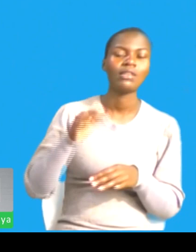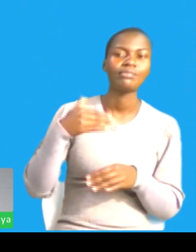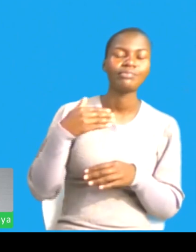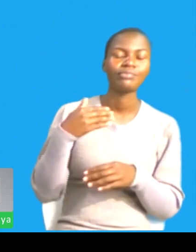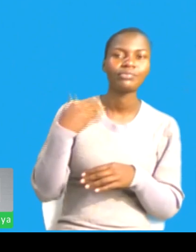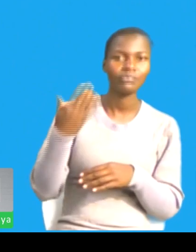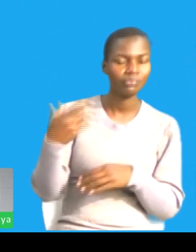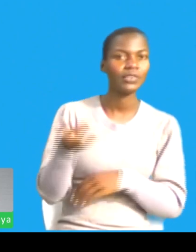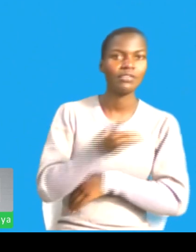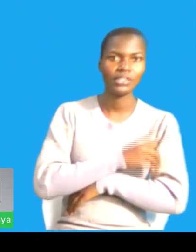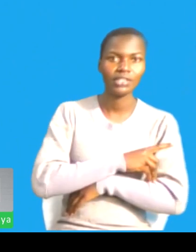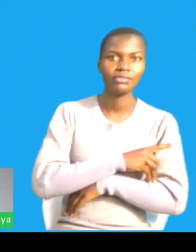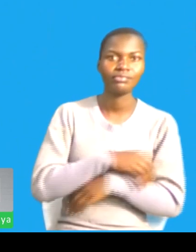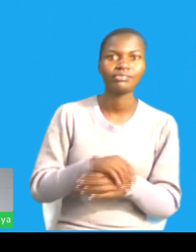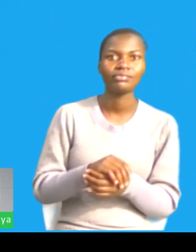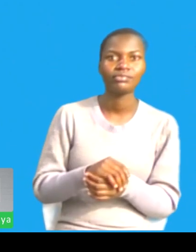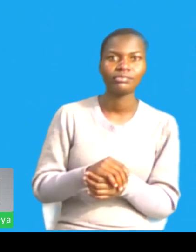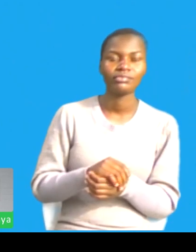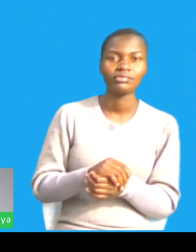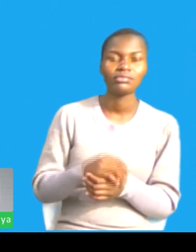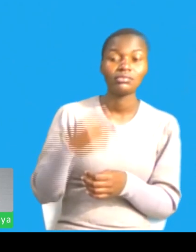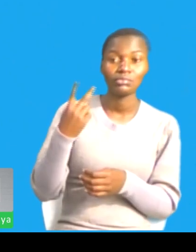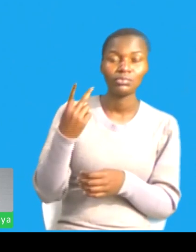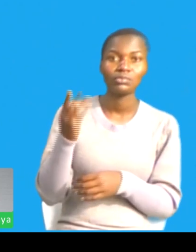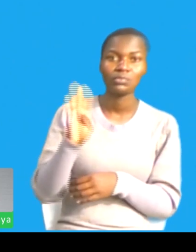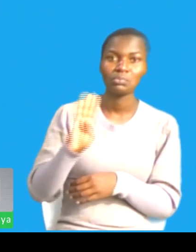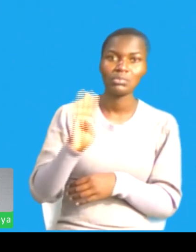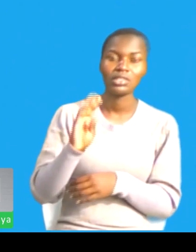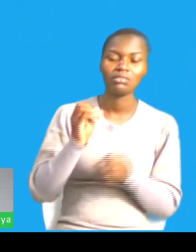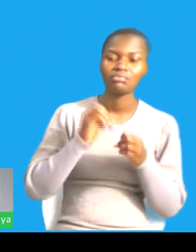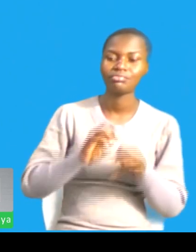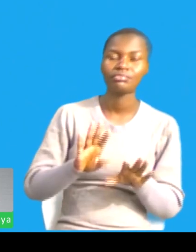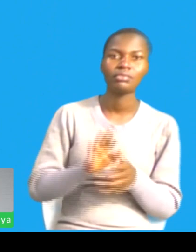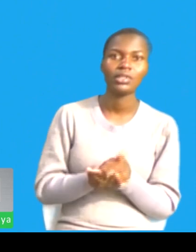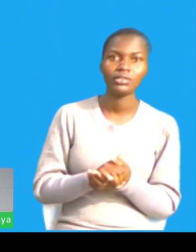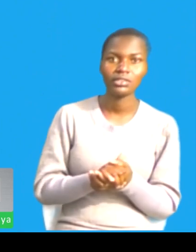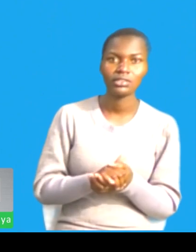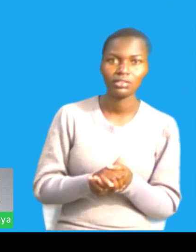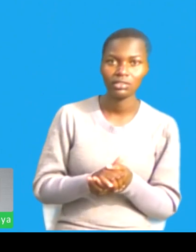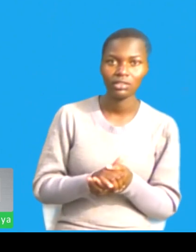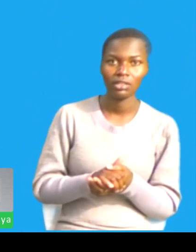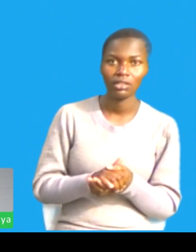1 na kama laki kadhaa ishapotea, inaenda iingie 2 tukimaliza saa 6 usiku.